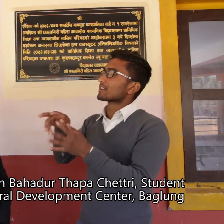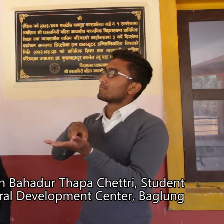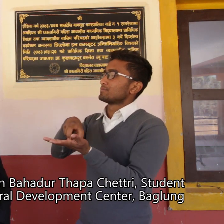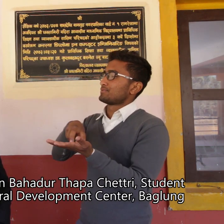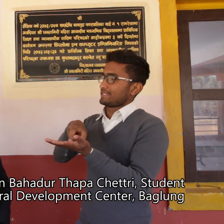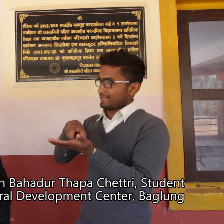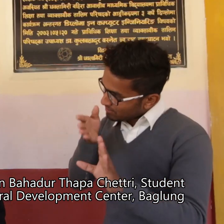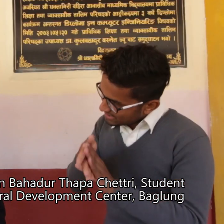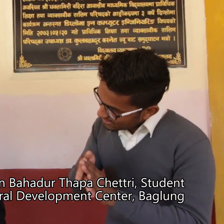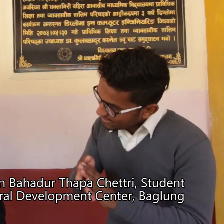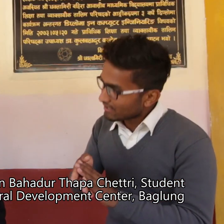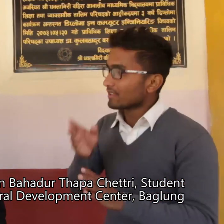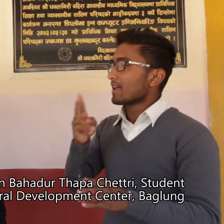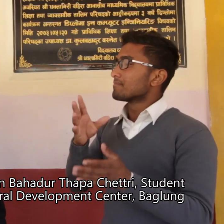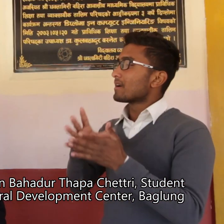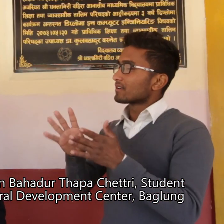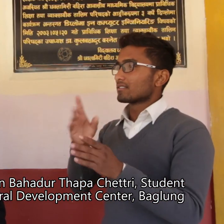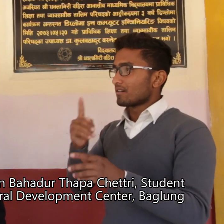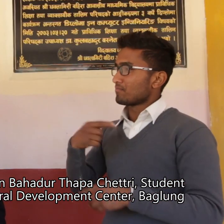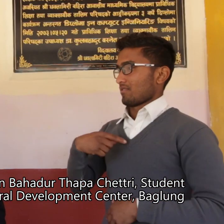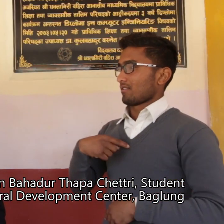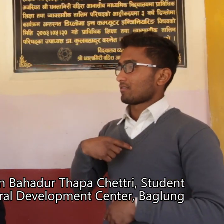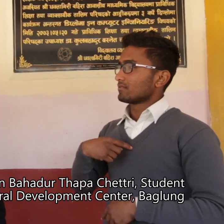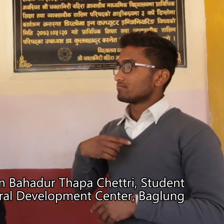विद्यार्क